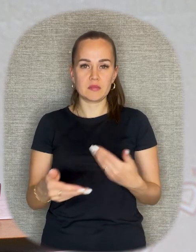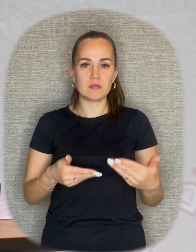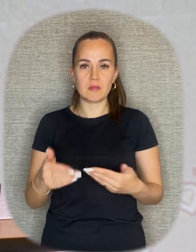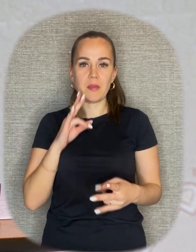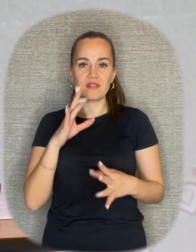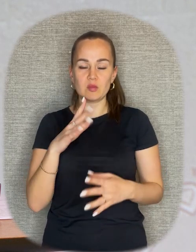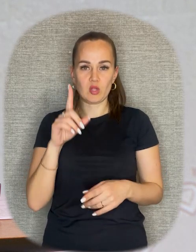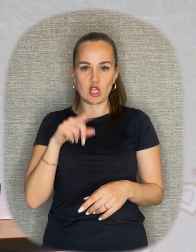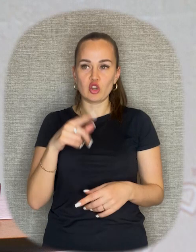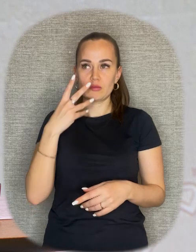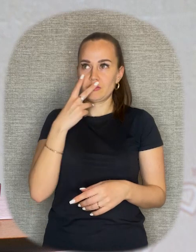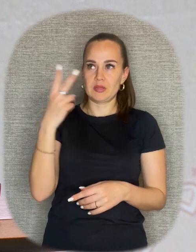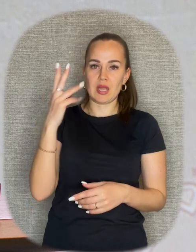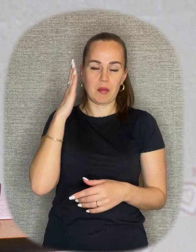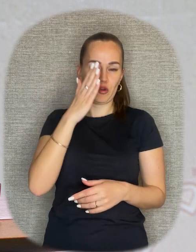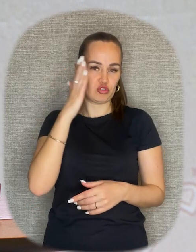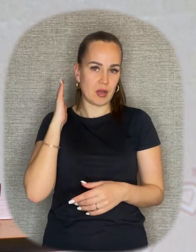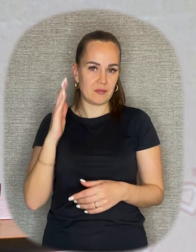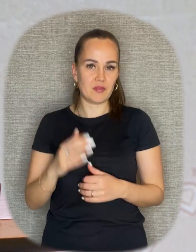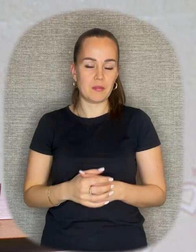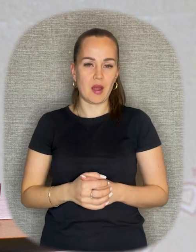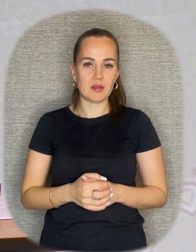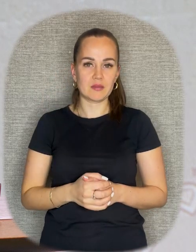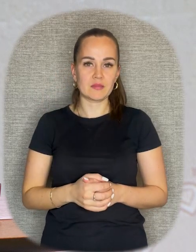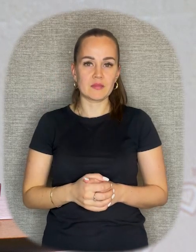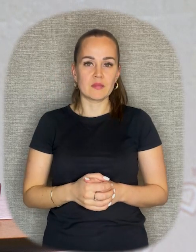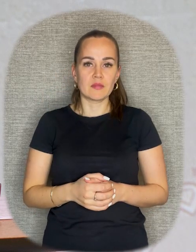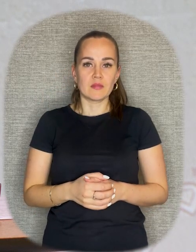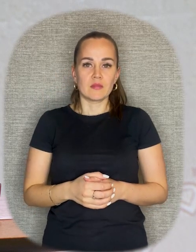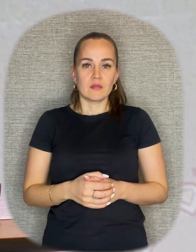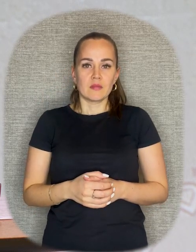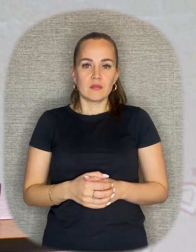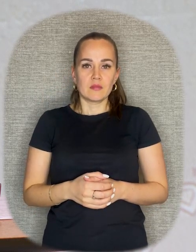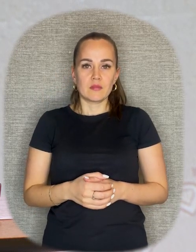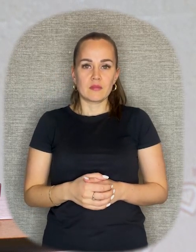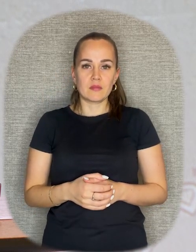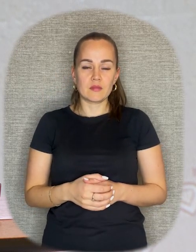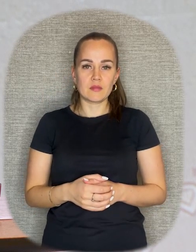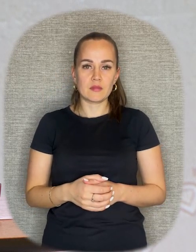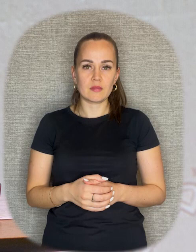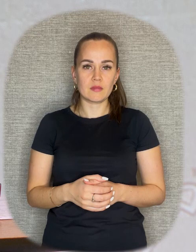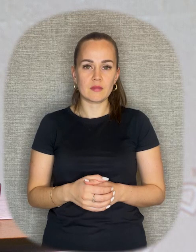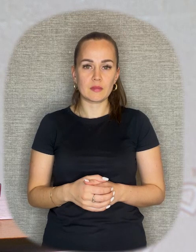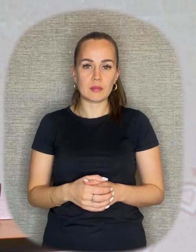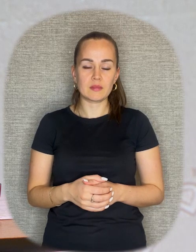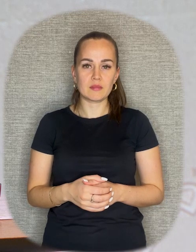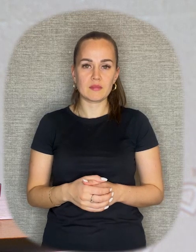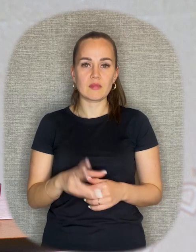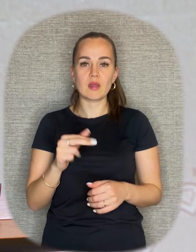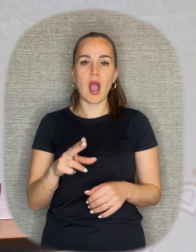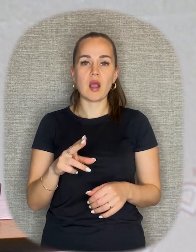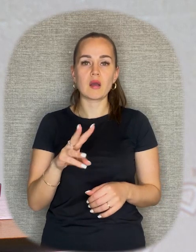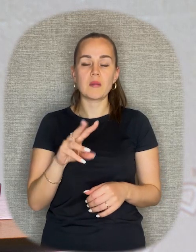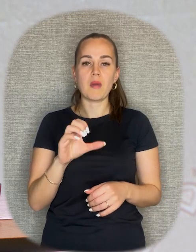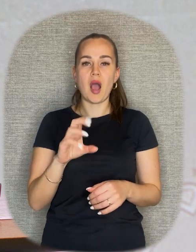дом такой вот как мы сейчас с вами проходим По Невскому и даже не все дадада я понимаю вот это с двумя середине А по краям он